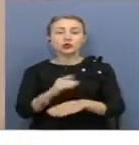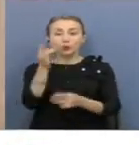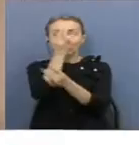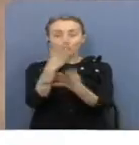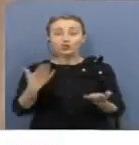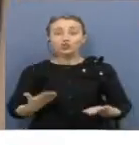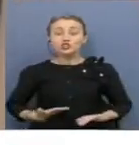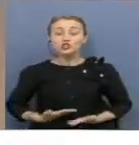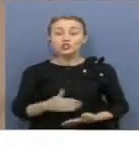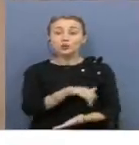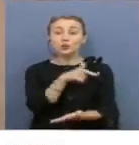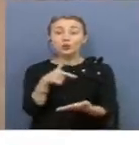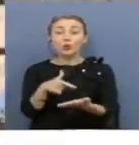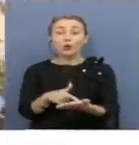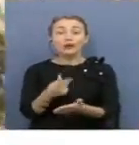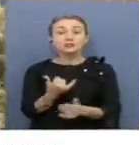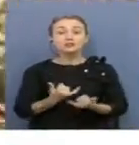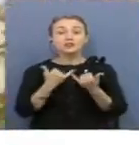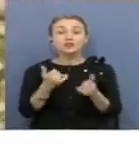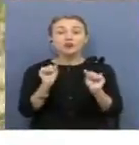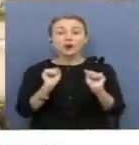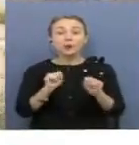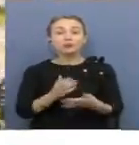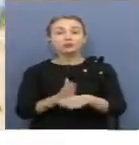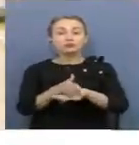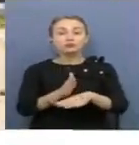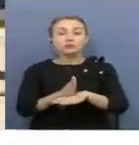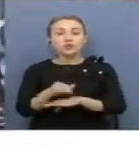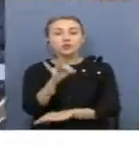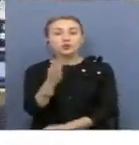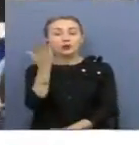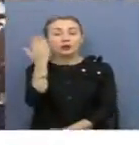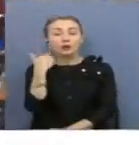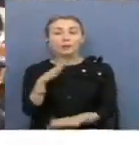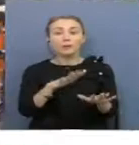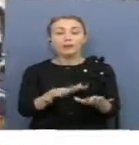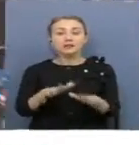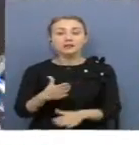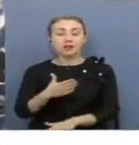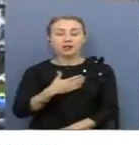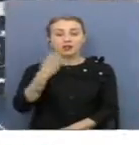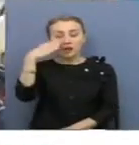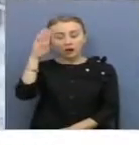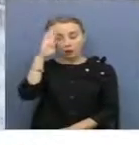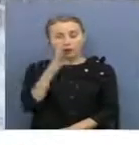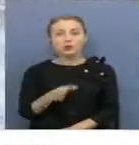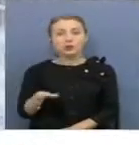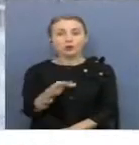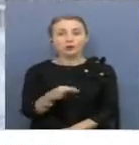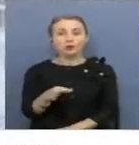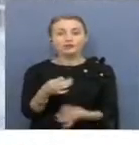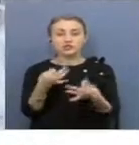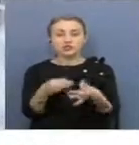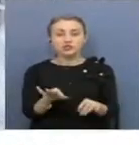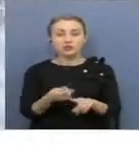жас жеткіншектердің еліміздің киелі жерлеріне саяхат жасауына мүмкіндік туғызып келеді. Ал кез келген елімізге пайдасы тиер жобасы бар